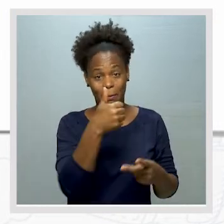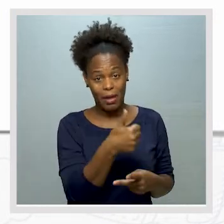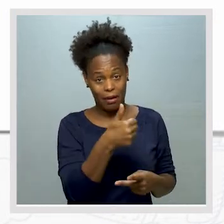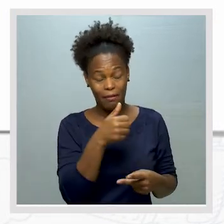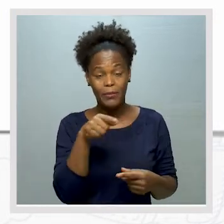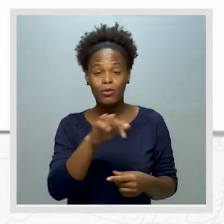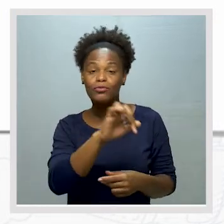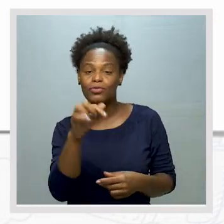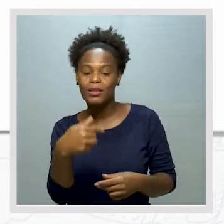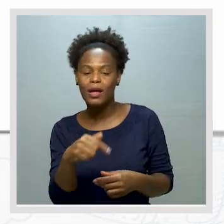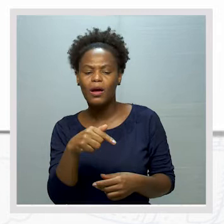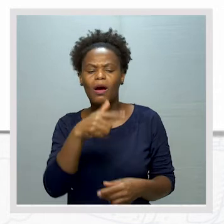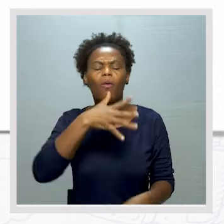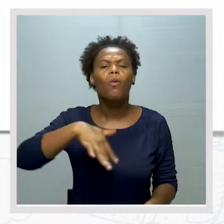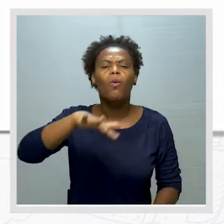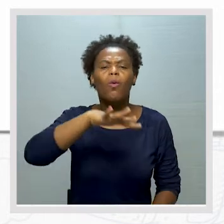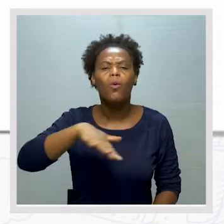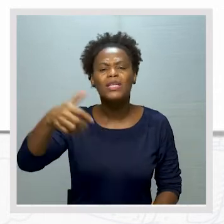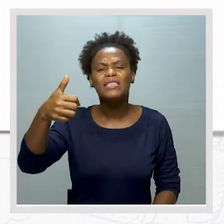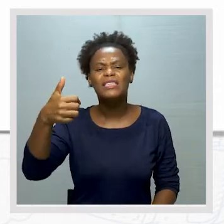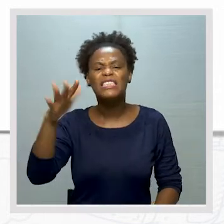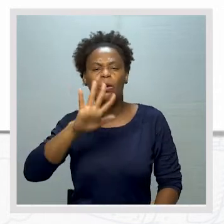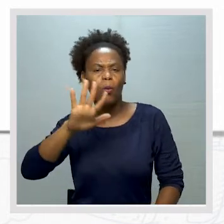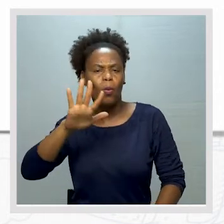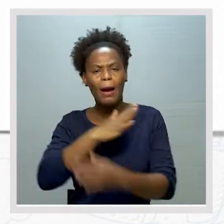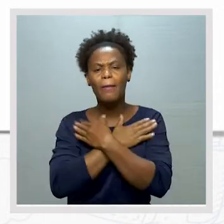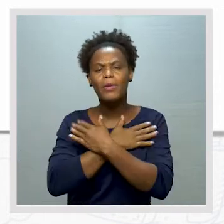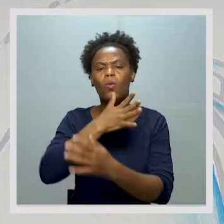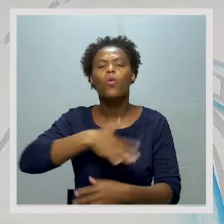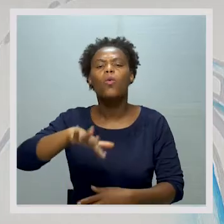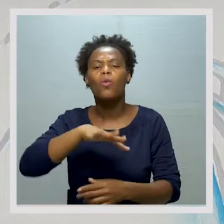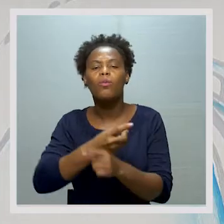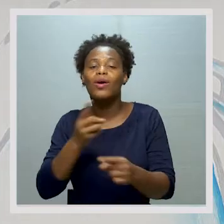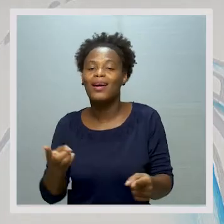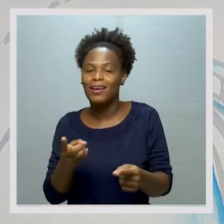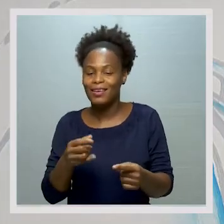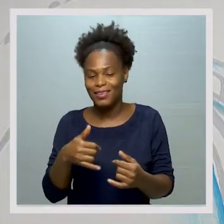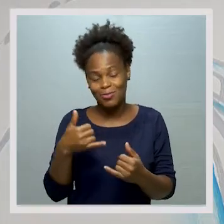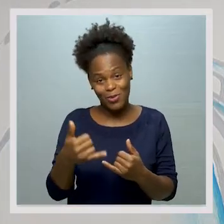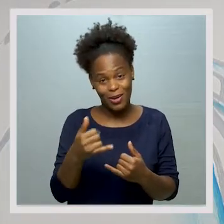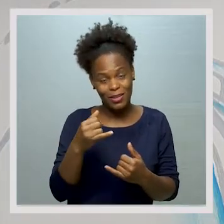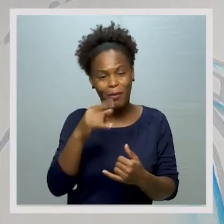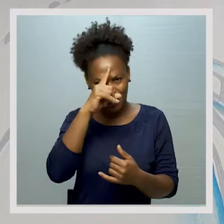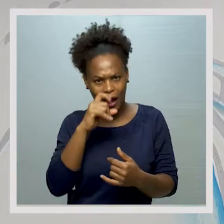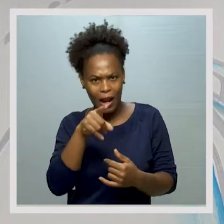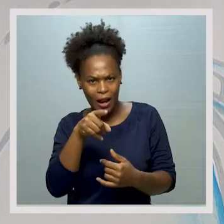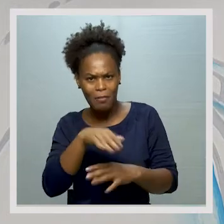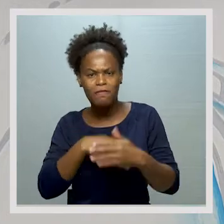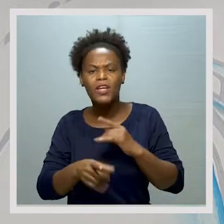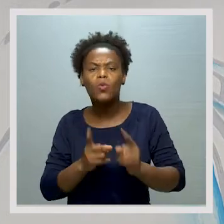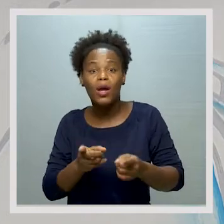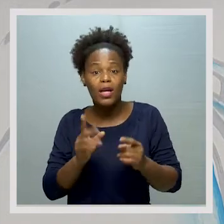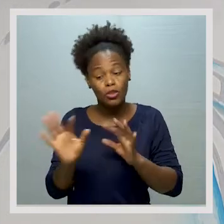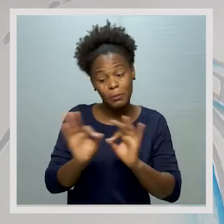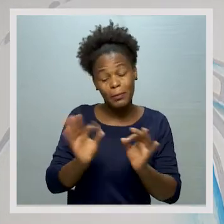vous avez où sont les 5 amis? Pourquoi? Vous vous souvenez, qu'est-ce qu'on a fait? On a préparé tout ça.